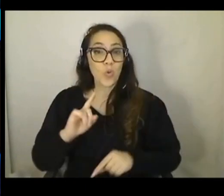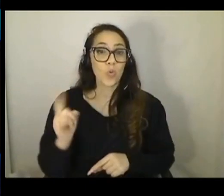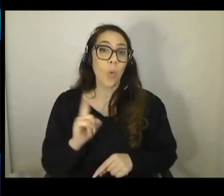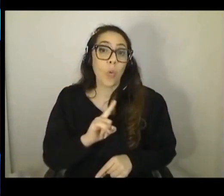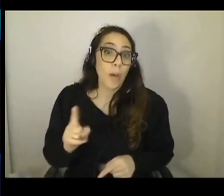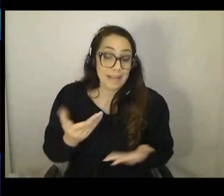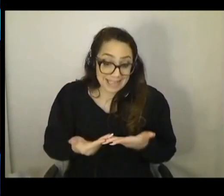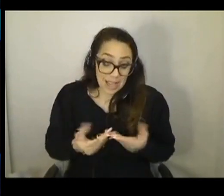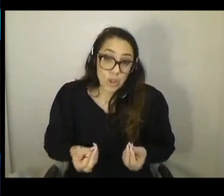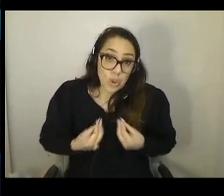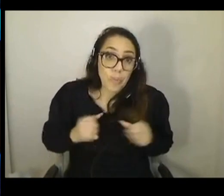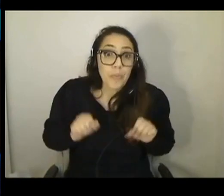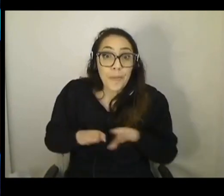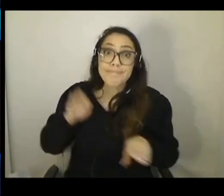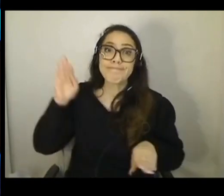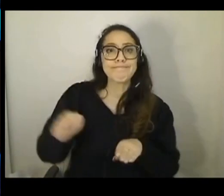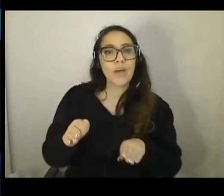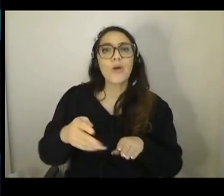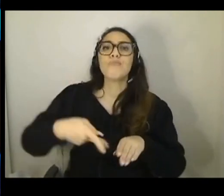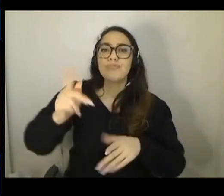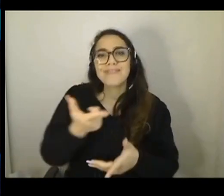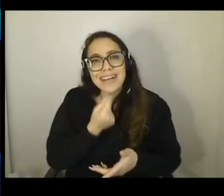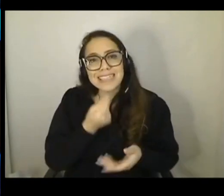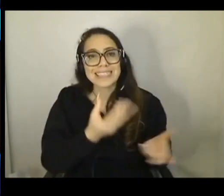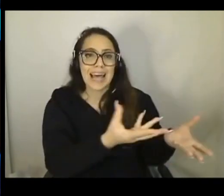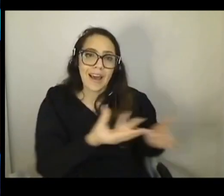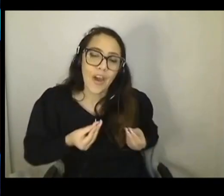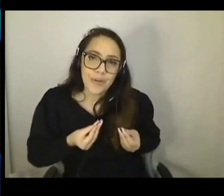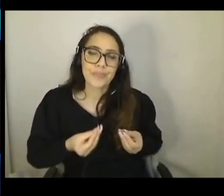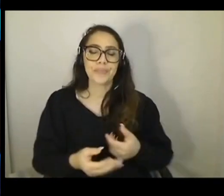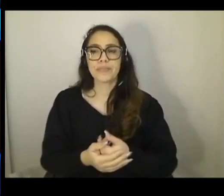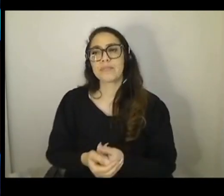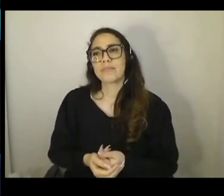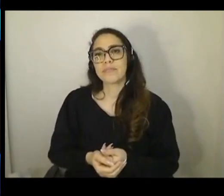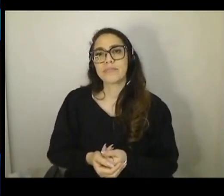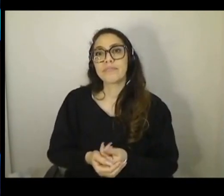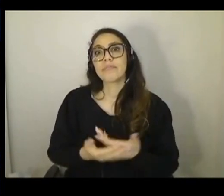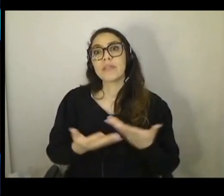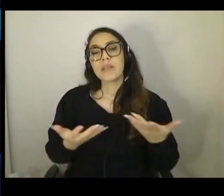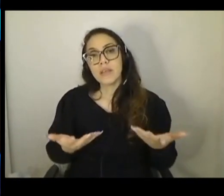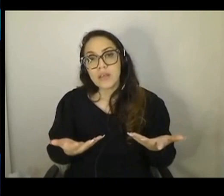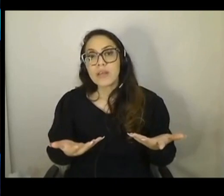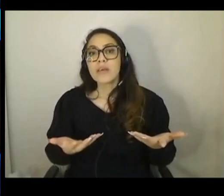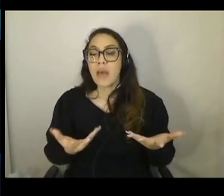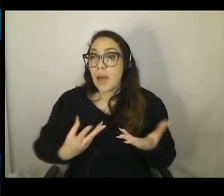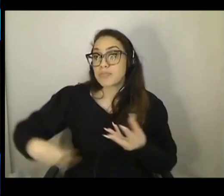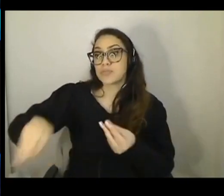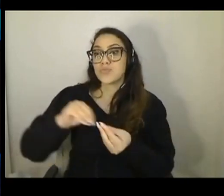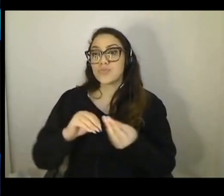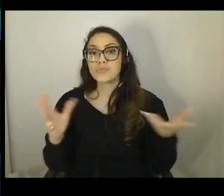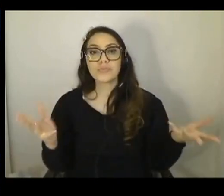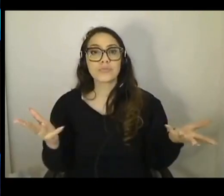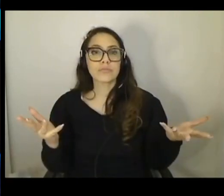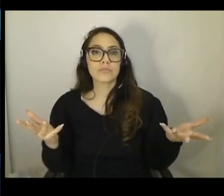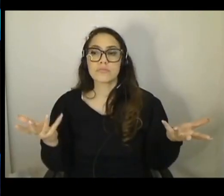d'aider, de faciliter les choses. Au-delà, il peut y avoir aussi, parce qu'il va y